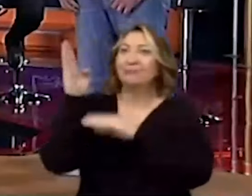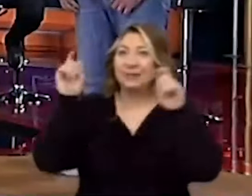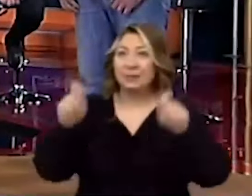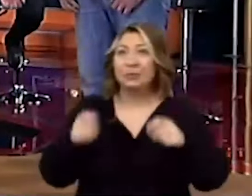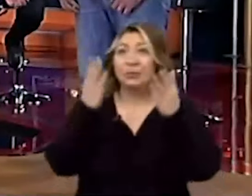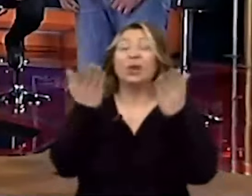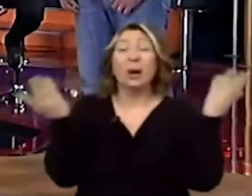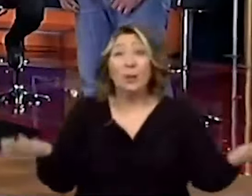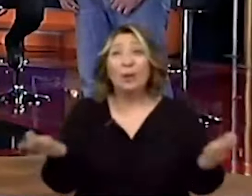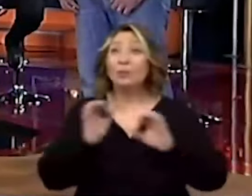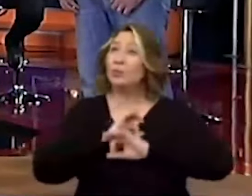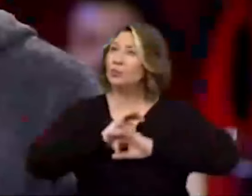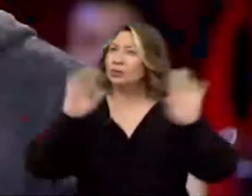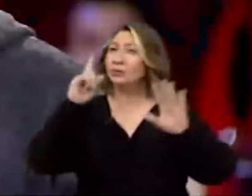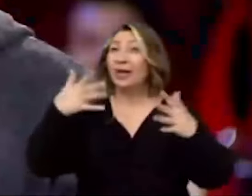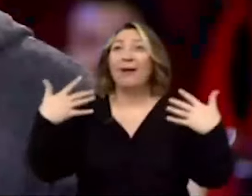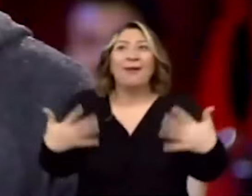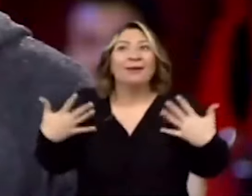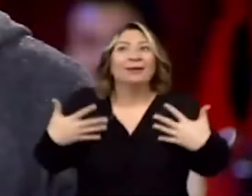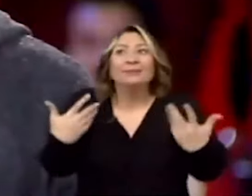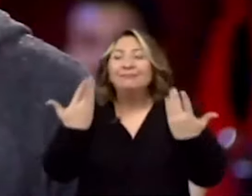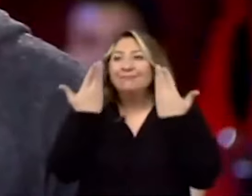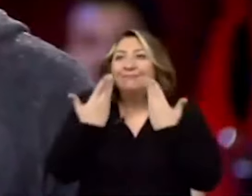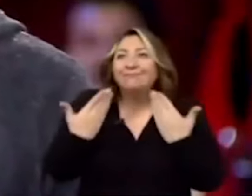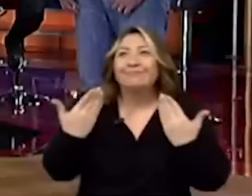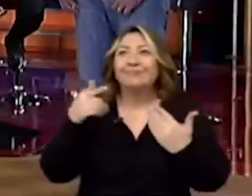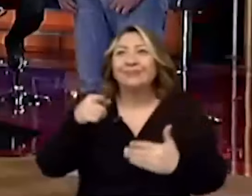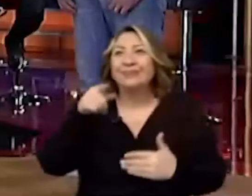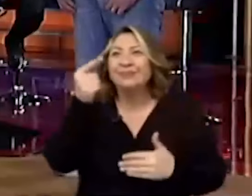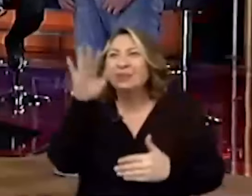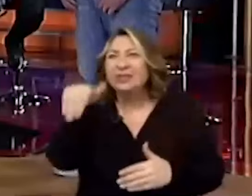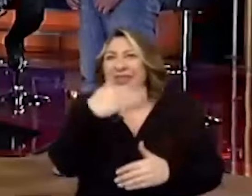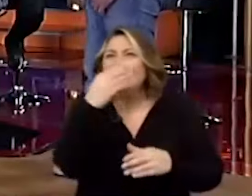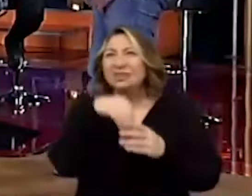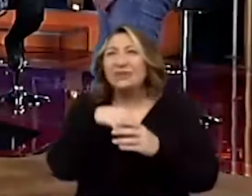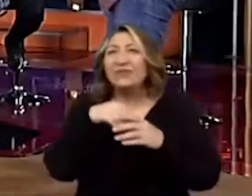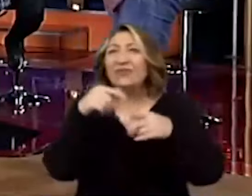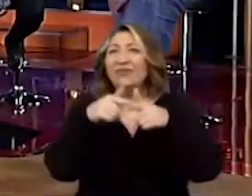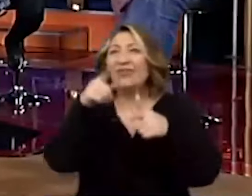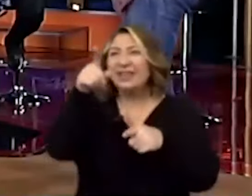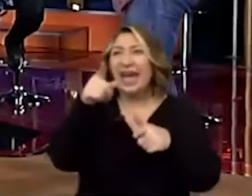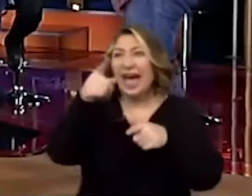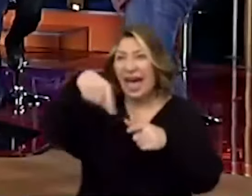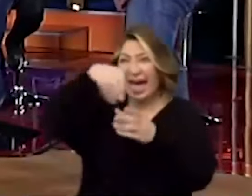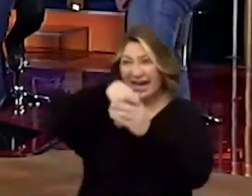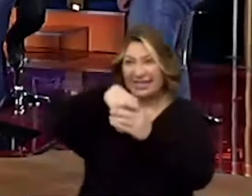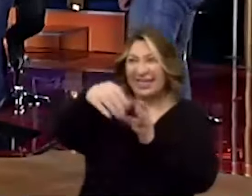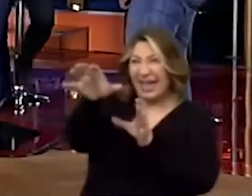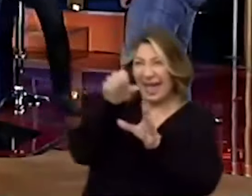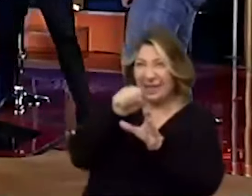şeyleri yapıyorsunuz ama büyük bir heyecanla izliyoruz. Fatih Yürek şimdi gideceği için Fatih Yürek'i aranıza alıp